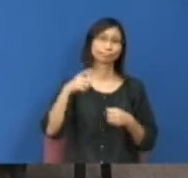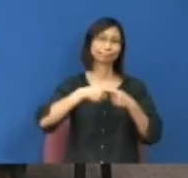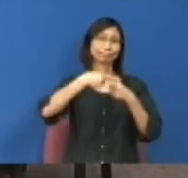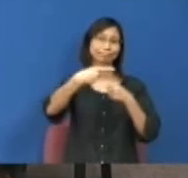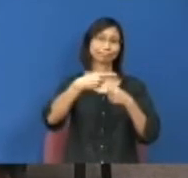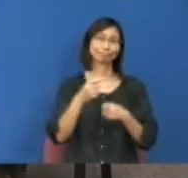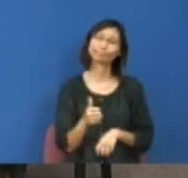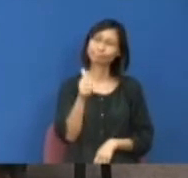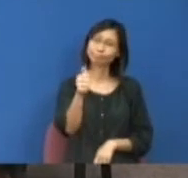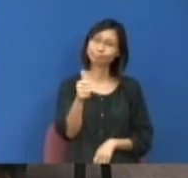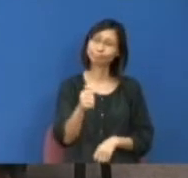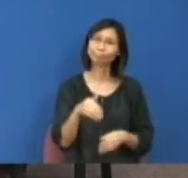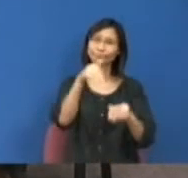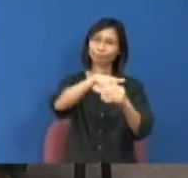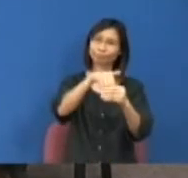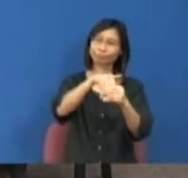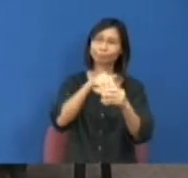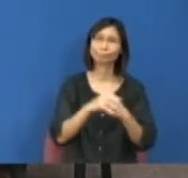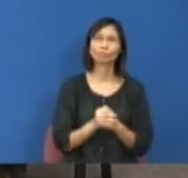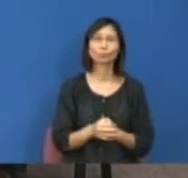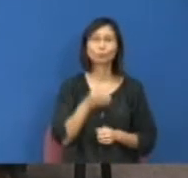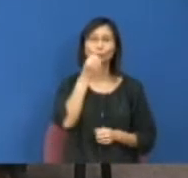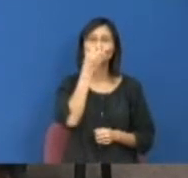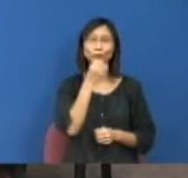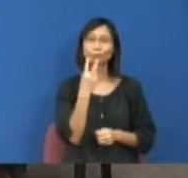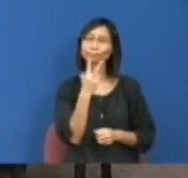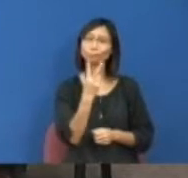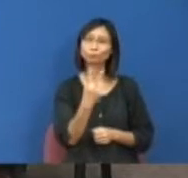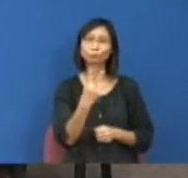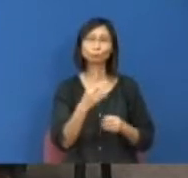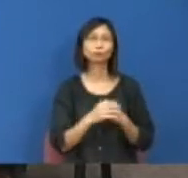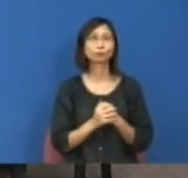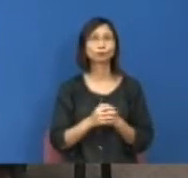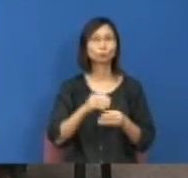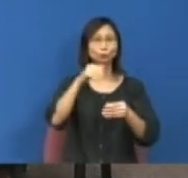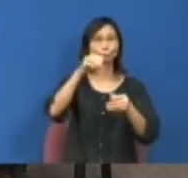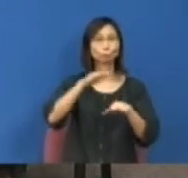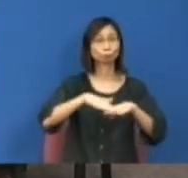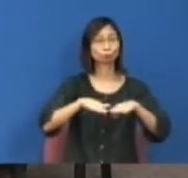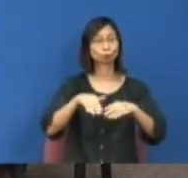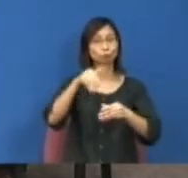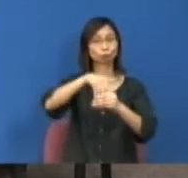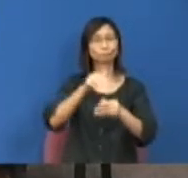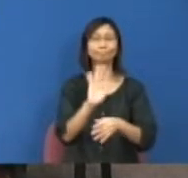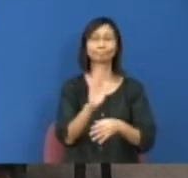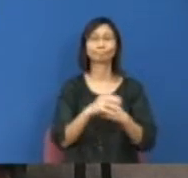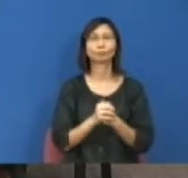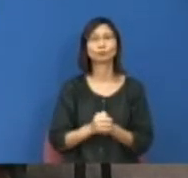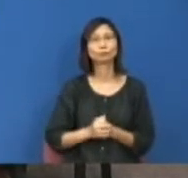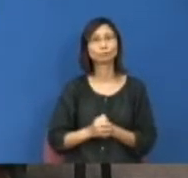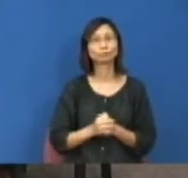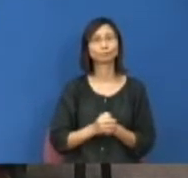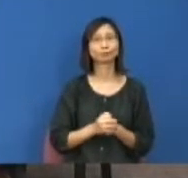謝你投票啦，咁就唔係香港雙普選嘅，實現雙普選嘅咁嘅。即係第二咧，其